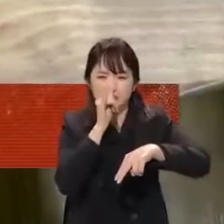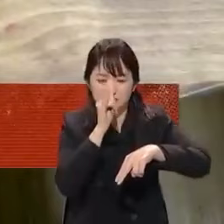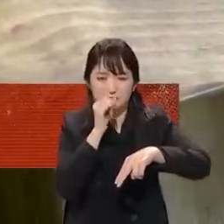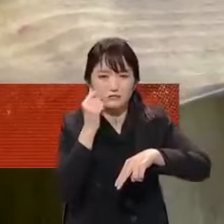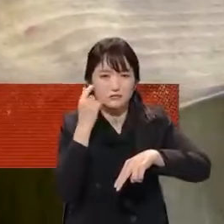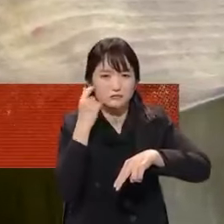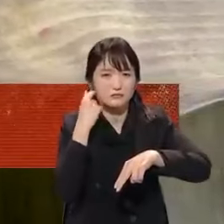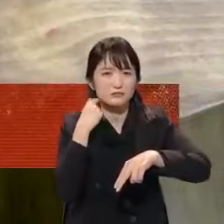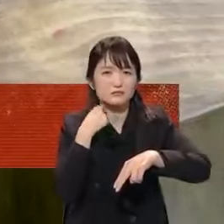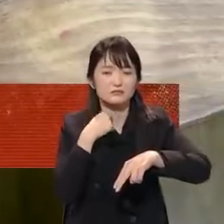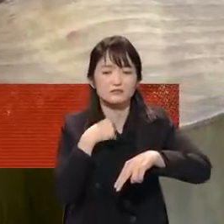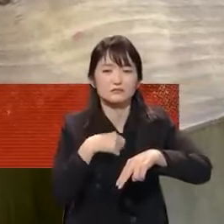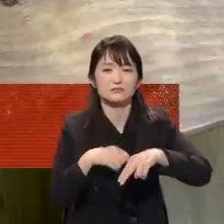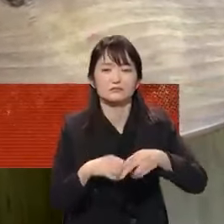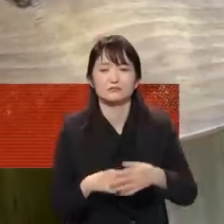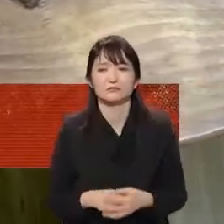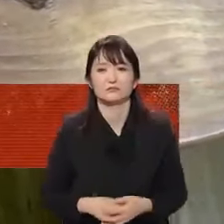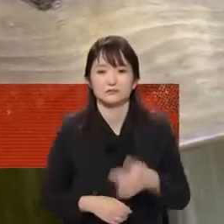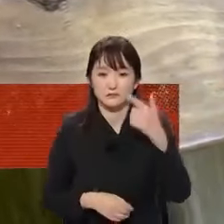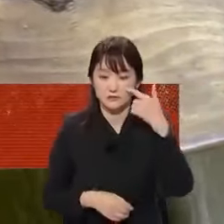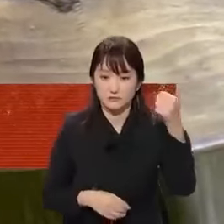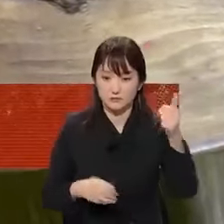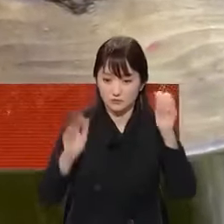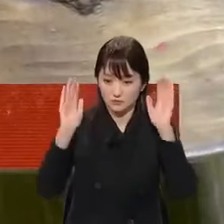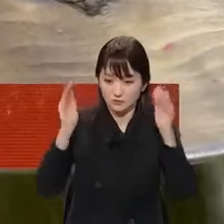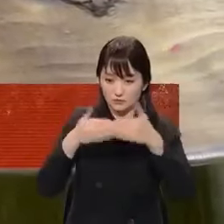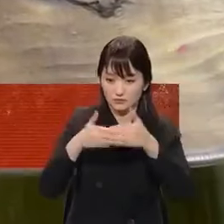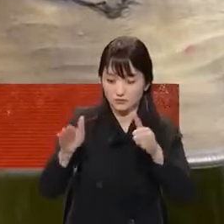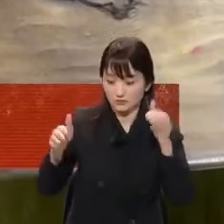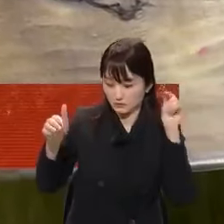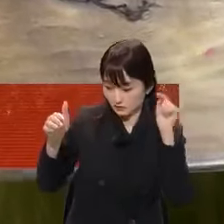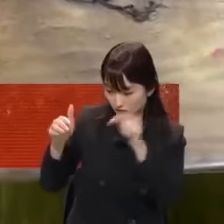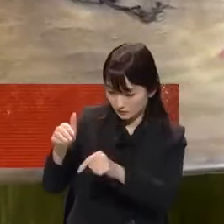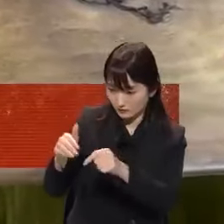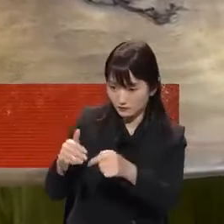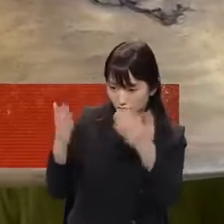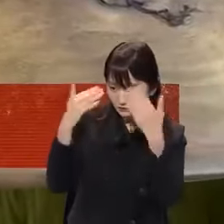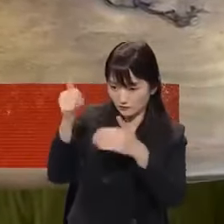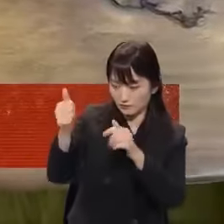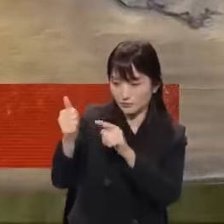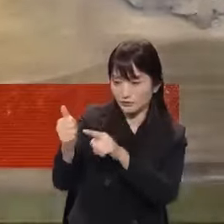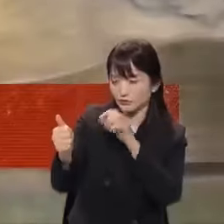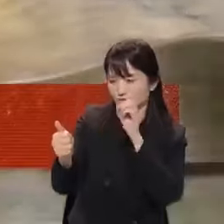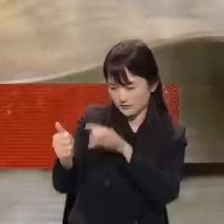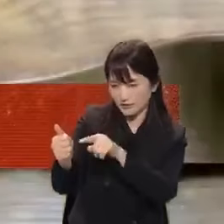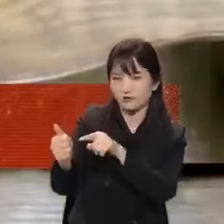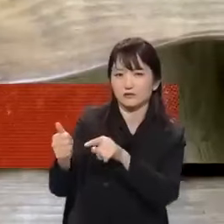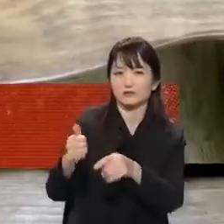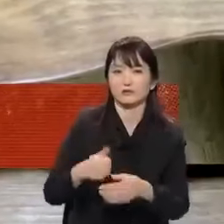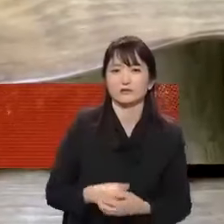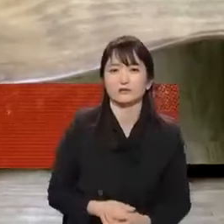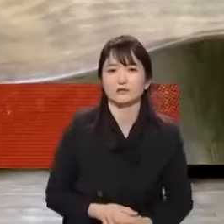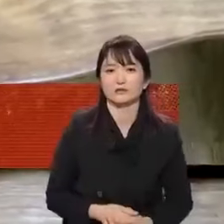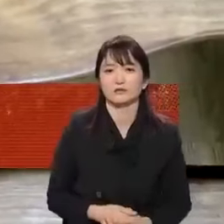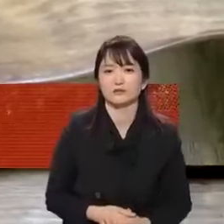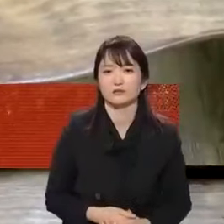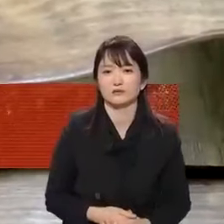상황이었고요. 그래서 아버지가 교무실로 가서 교장한테 이 자초지정을 얘기를 했다고 합니다.